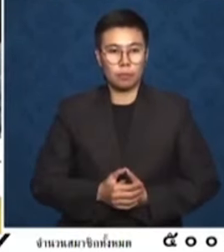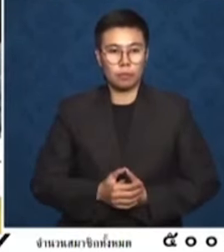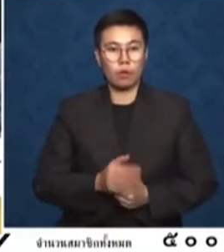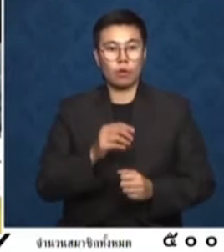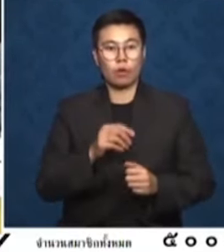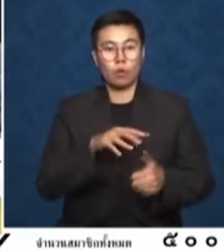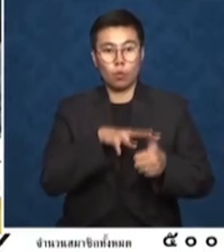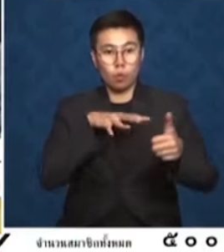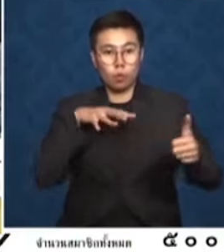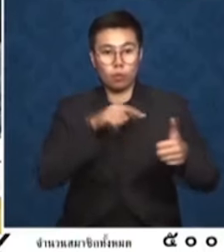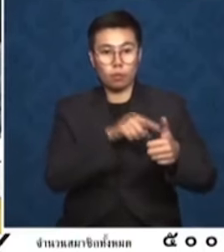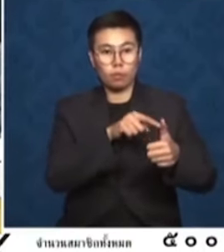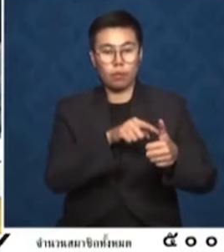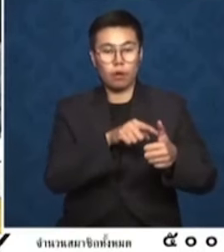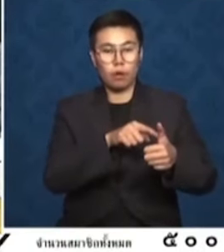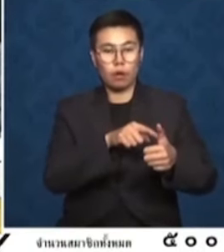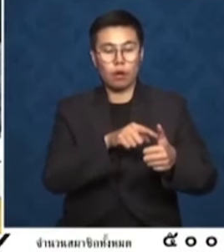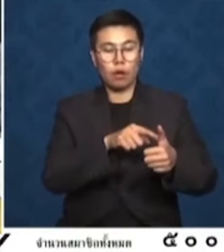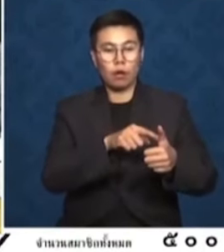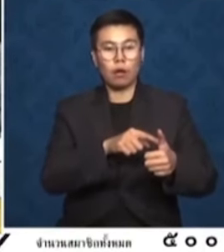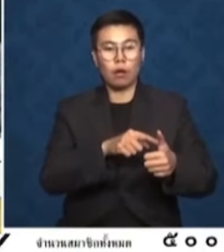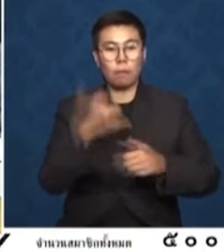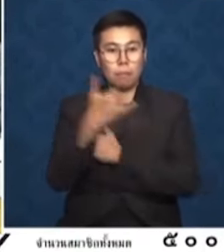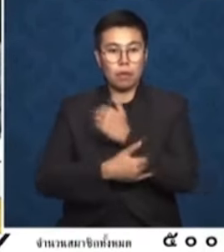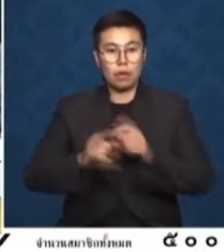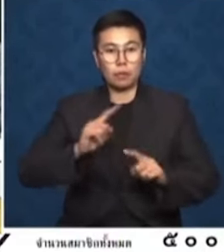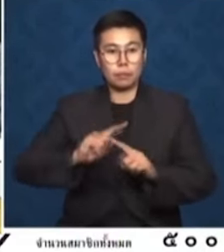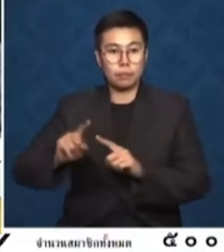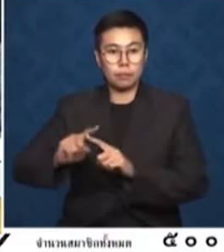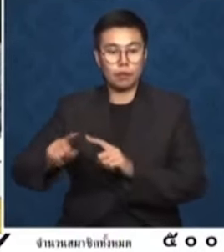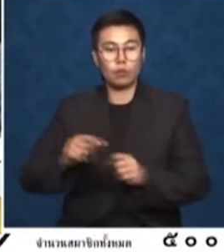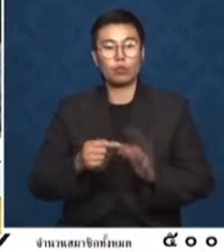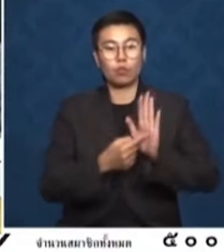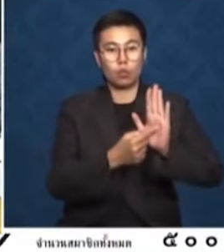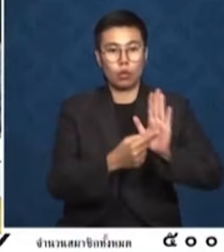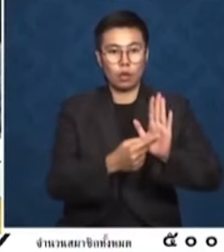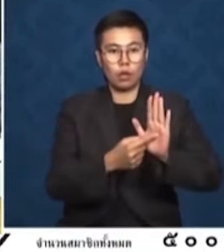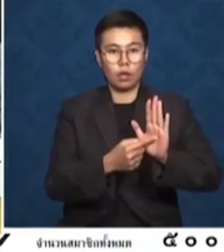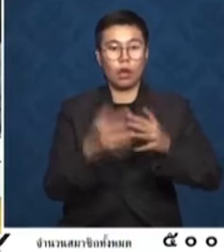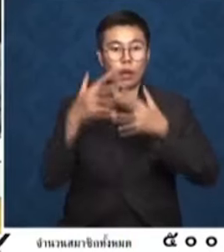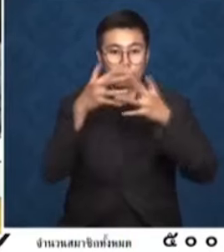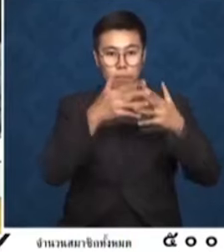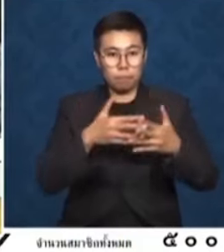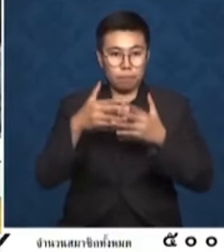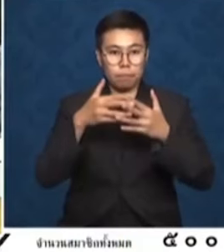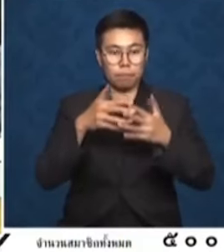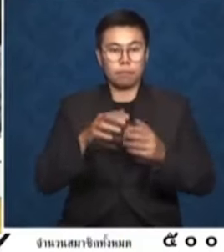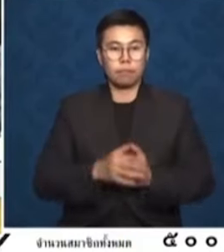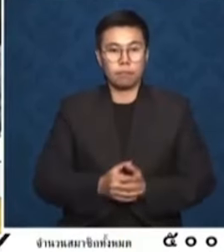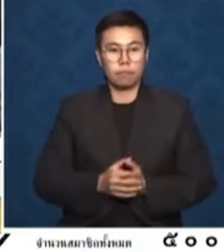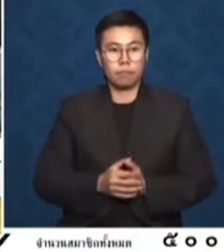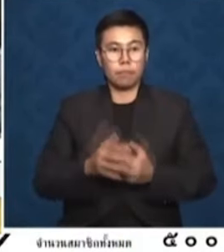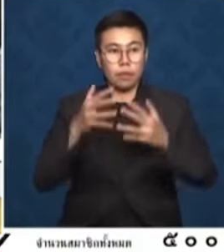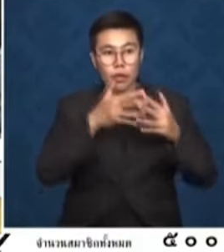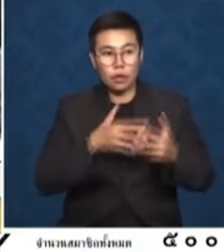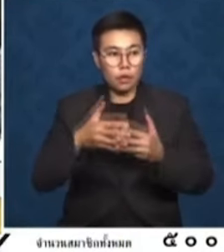นำในประเทศอื่นๆขึ้นมาอภิปรายประกอบในครั้งนี้ยกตัวอย่างแรกครับในประเทศอเมริกาครับประเทศที่พวกเรา